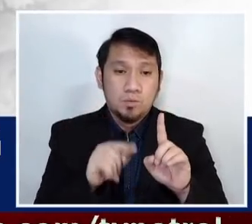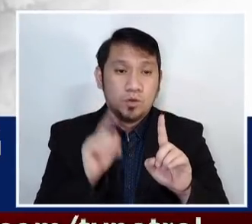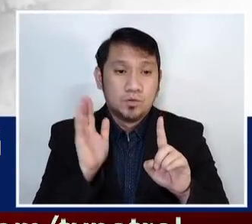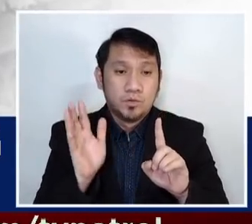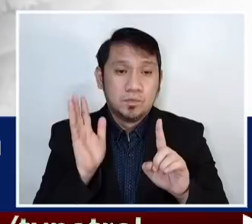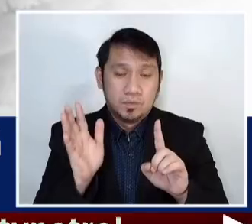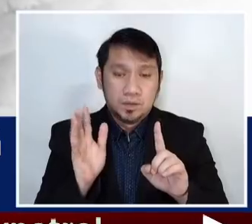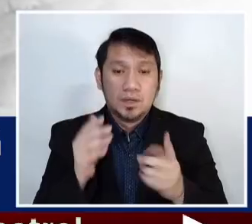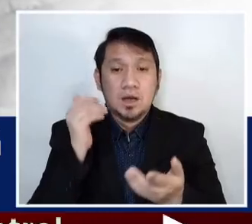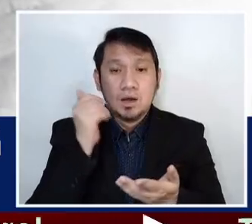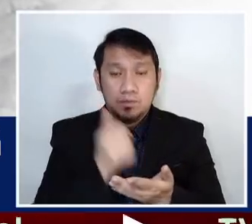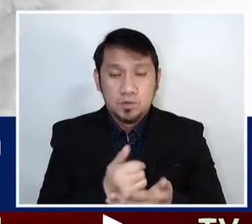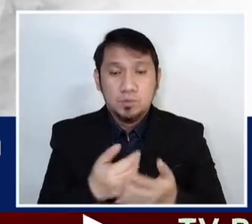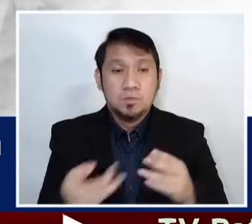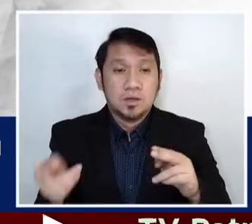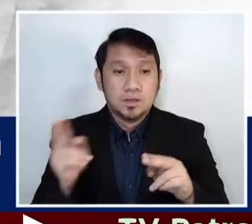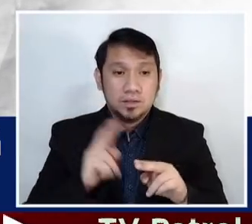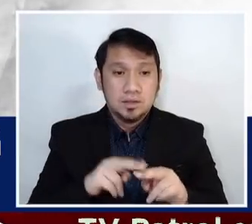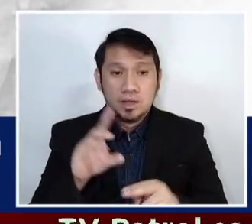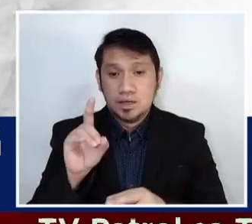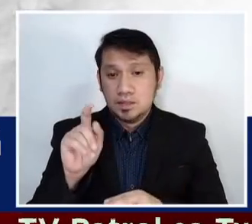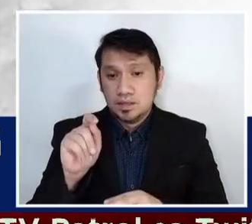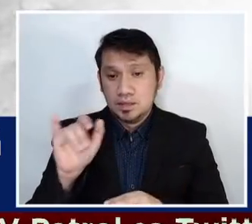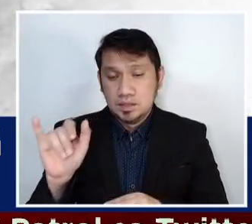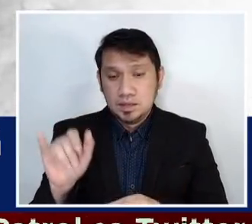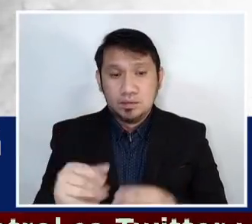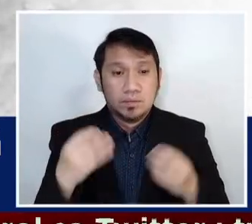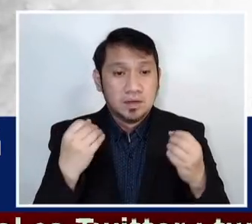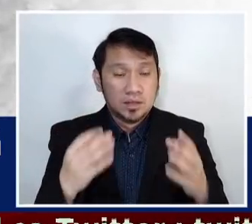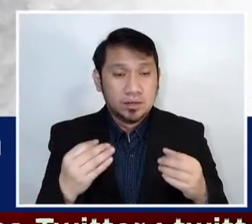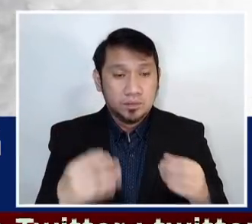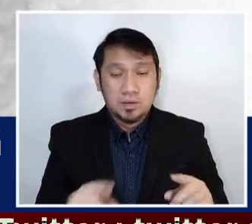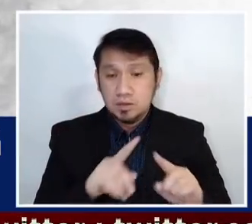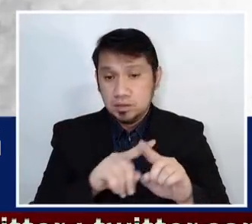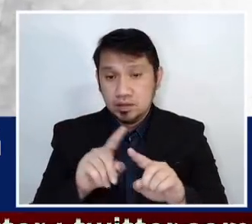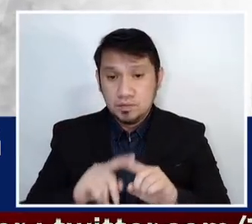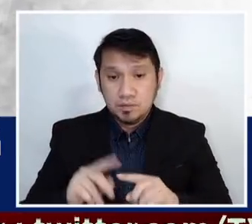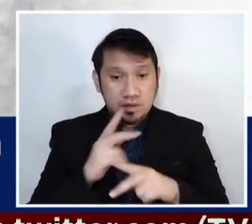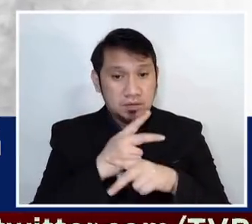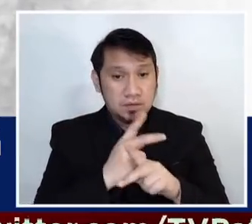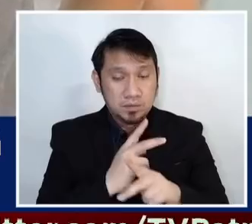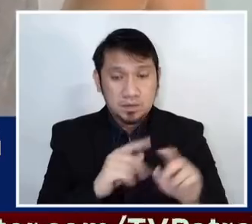ang inaprubahang dagdag presyo ng DTI sa sangkaterbang pangunahing bilihin